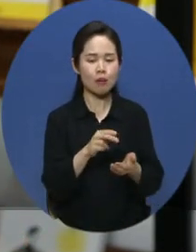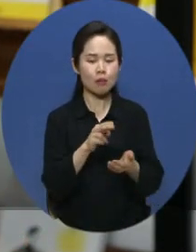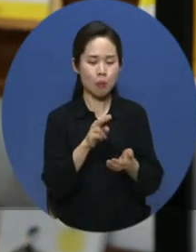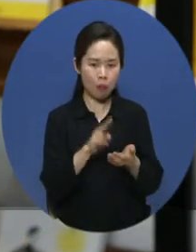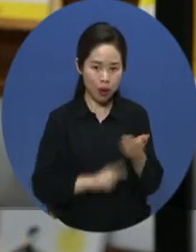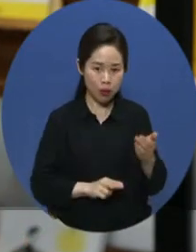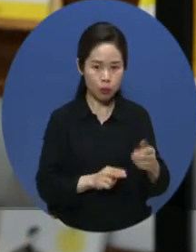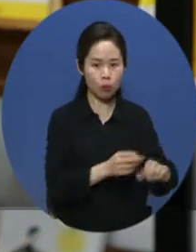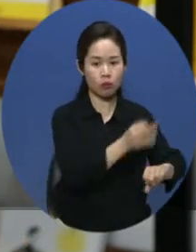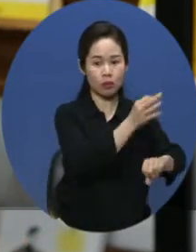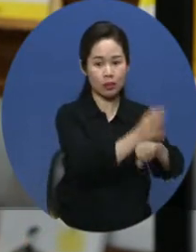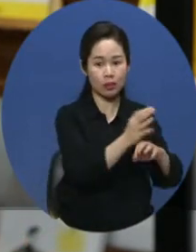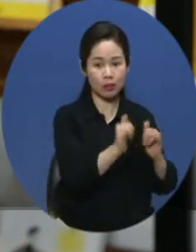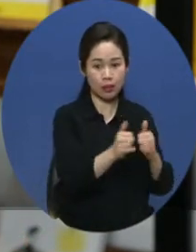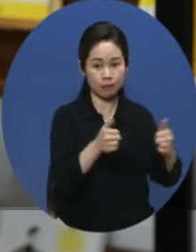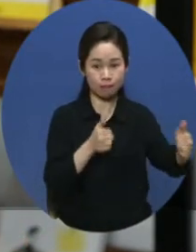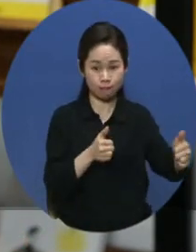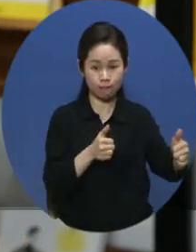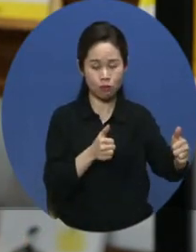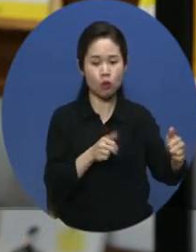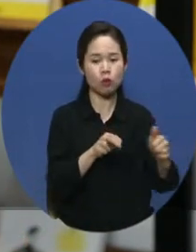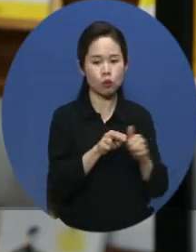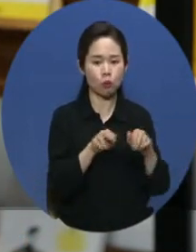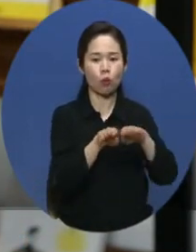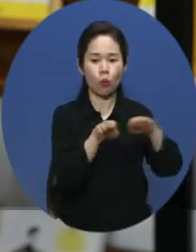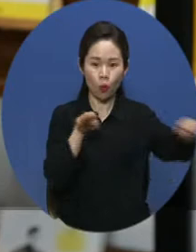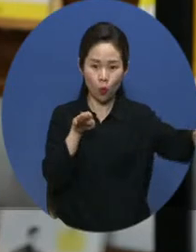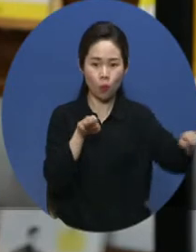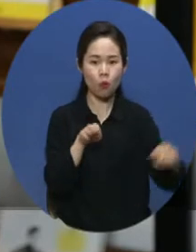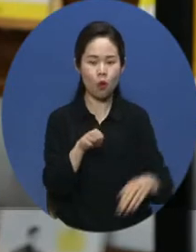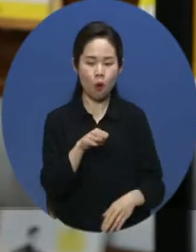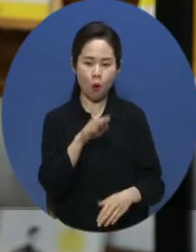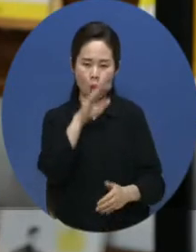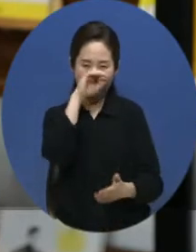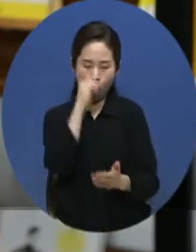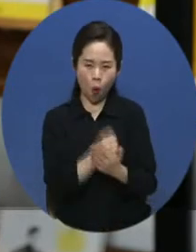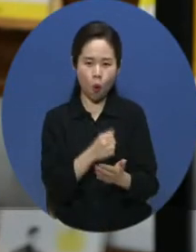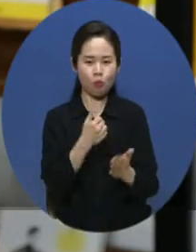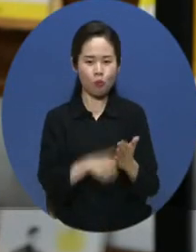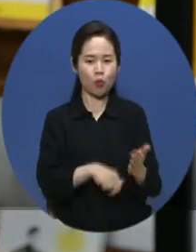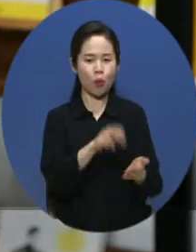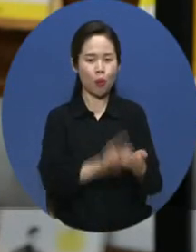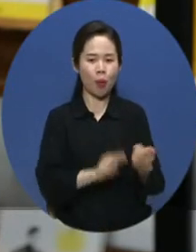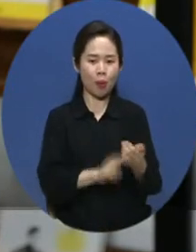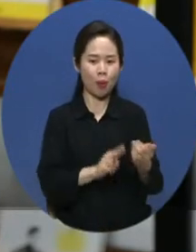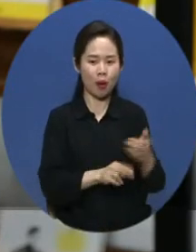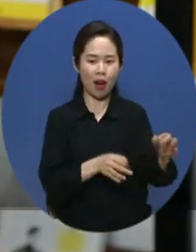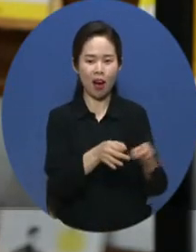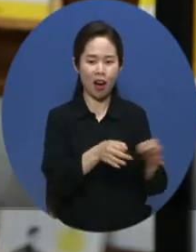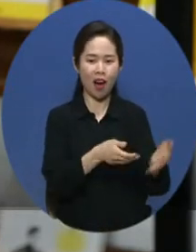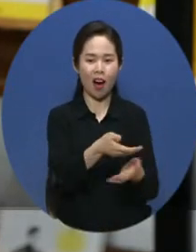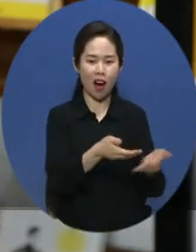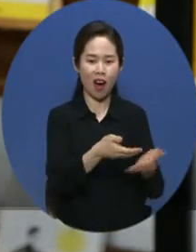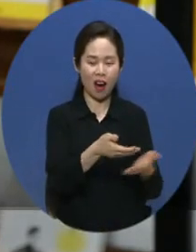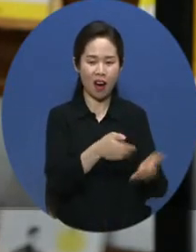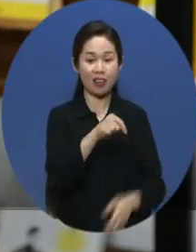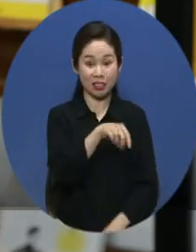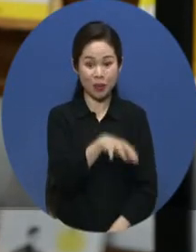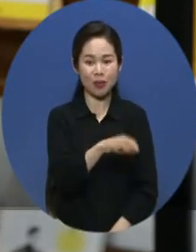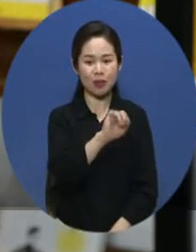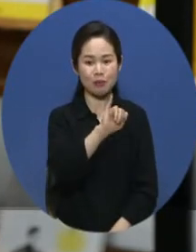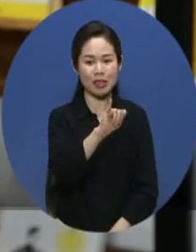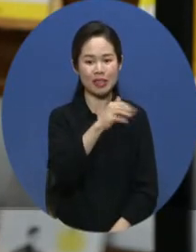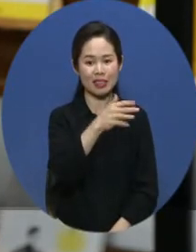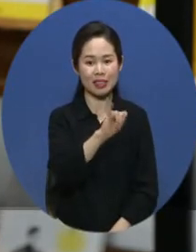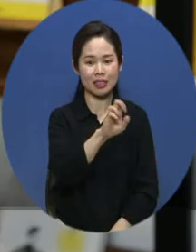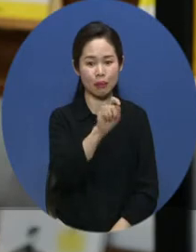정보가 일치할 때 우량의 품질의 제품들만 거래되는 시장을 피치마켓이라고 합니다. 그래서 저희가 피치마켓이라는